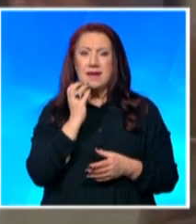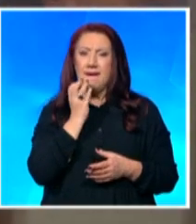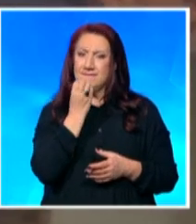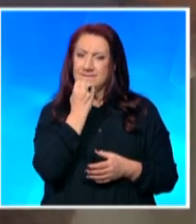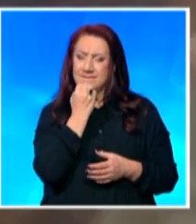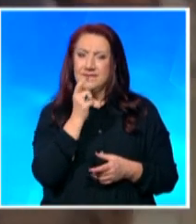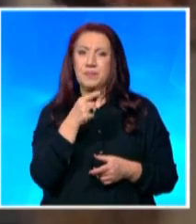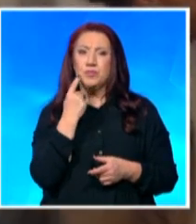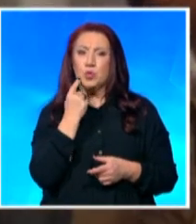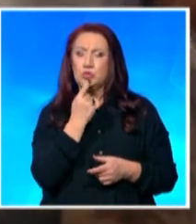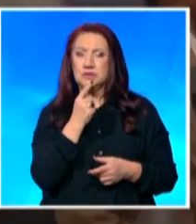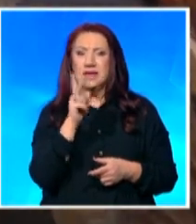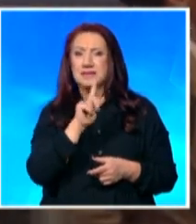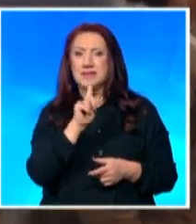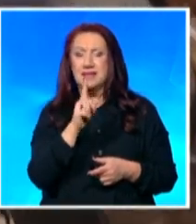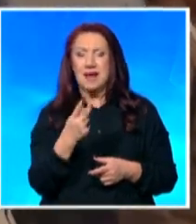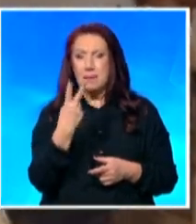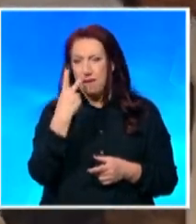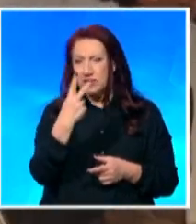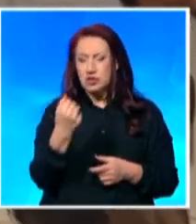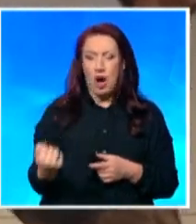за да прикрие следите от удара на Мане.